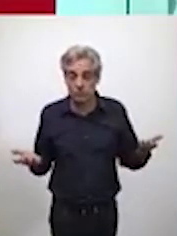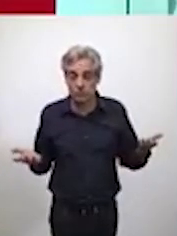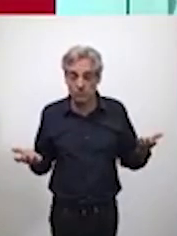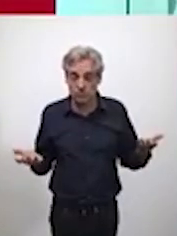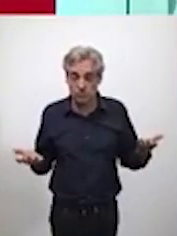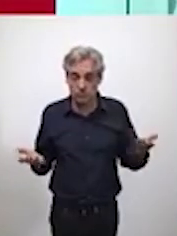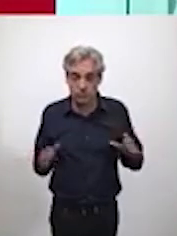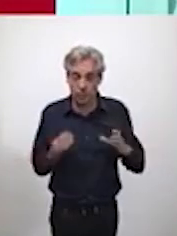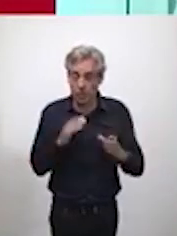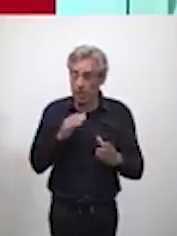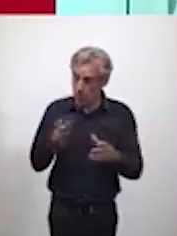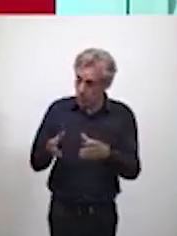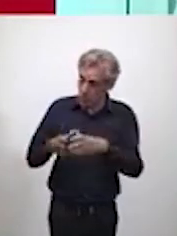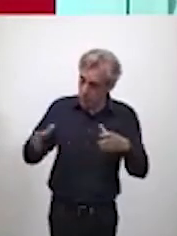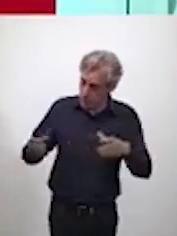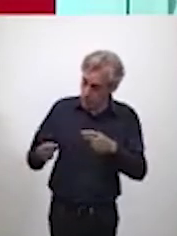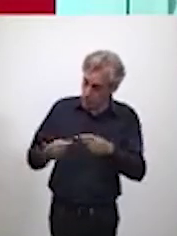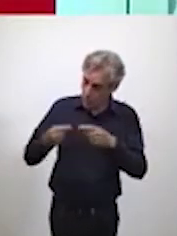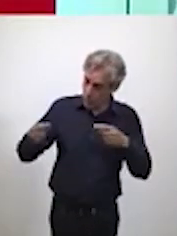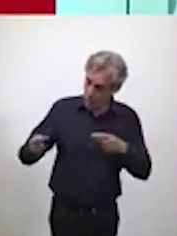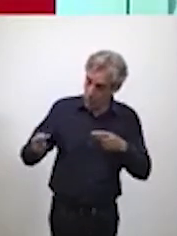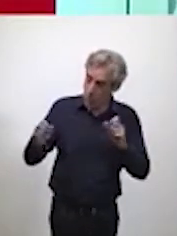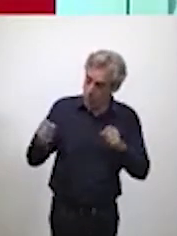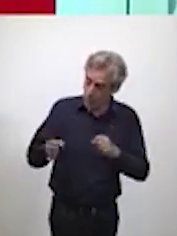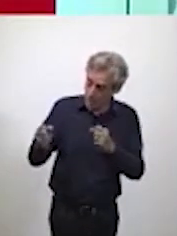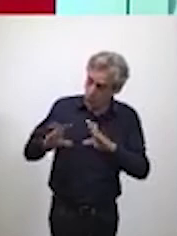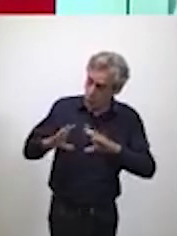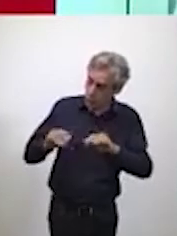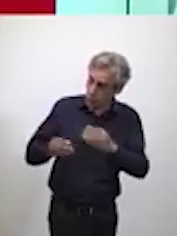une opposition, ça peut aussi se donner le souci d'être parfois